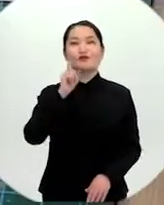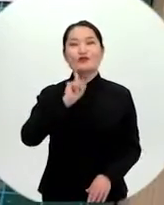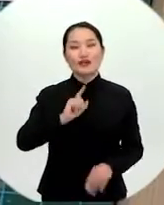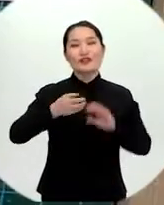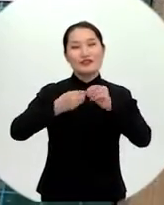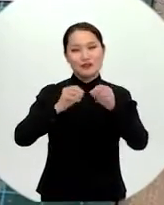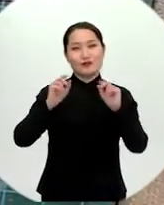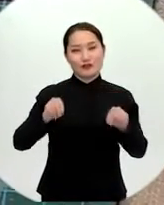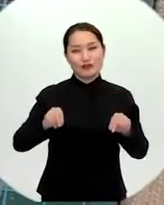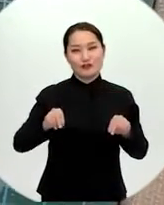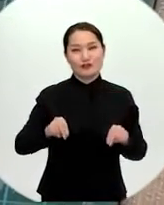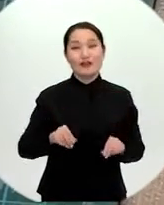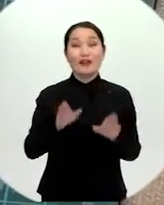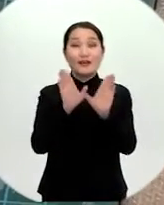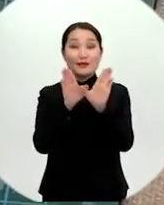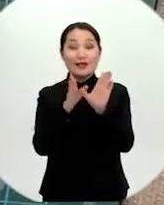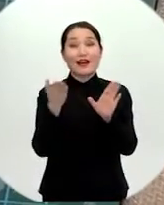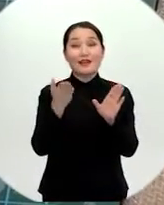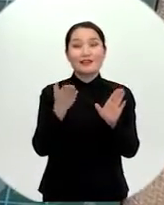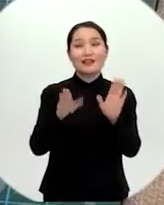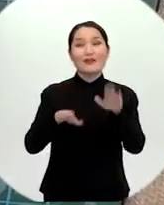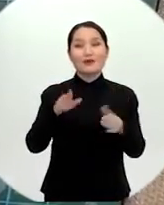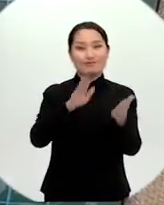болно. Ирүүхийгээ хаанаач нааж болно.